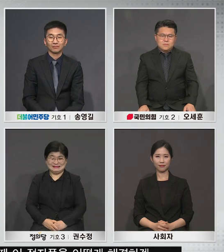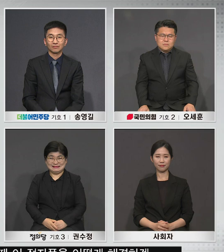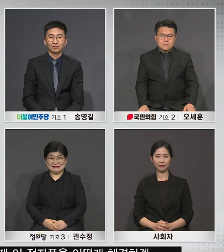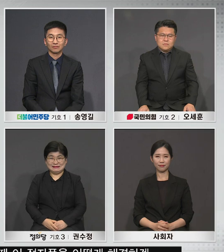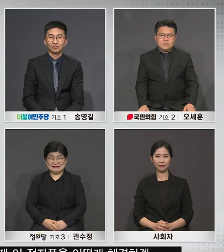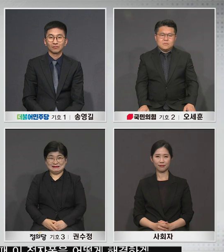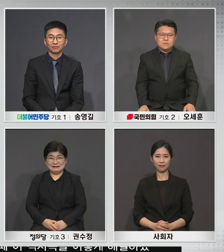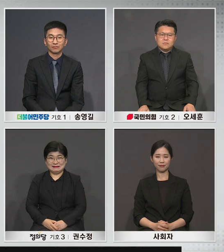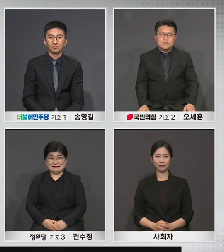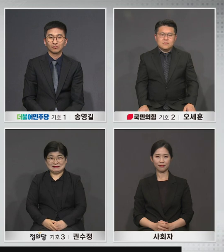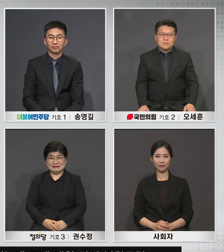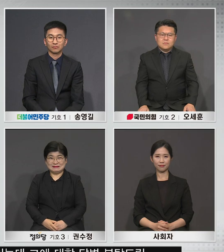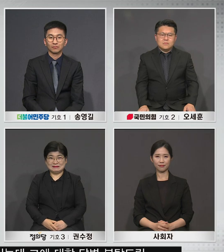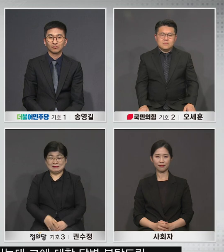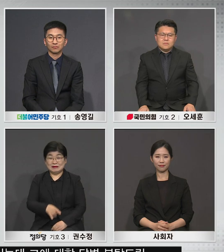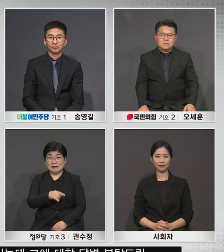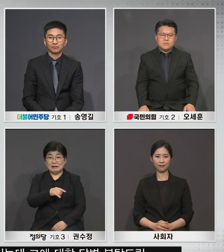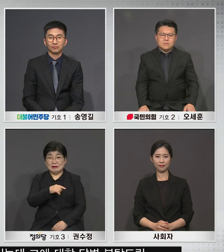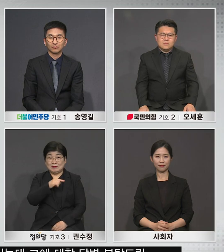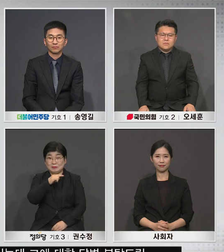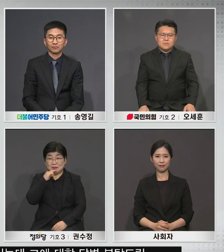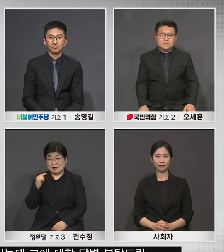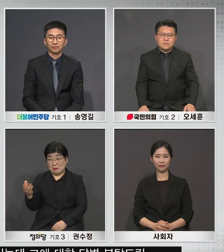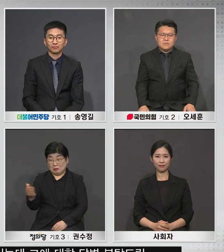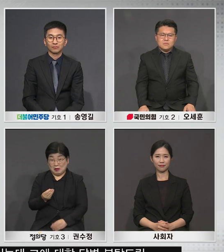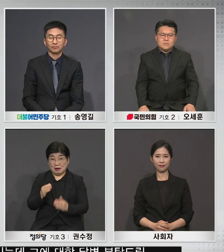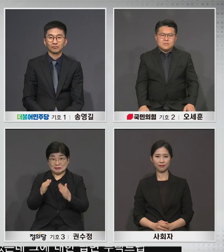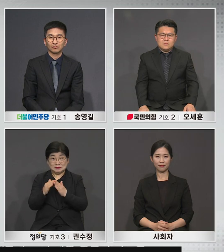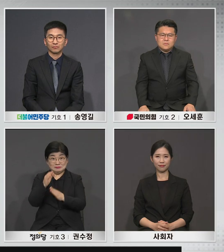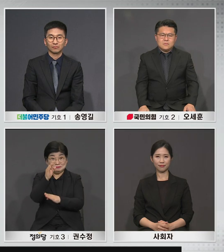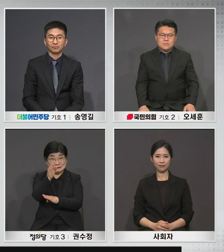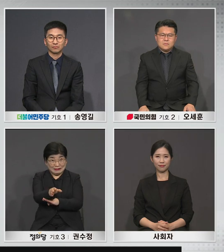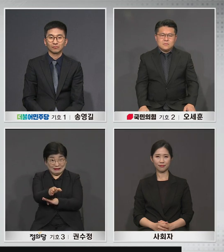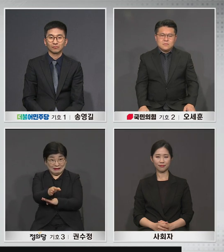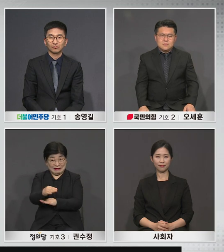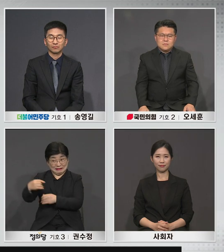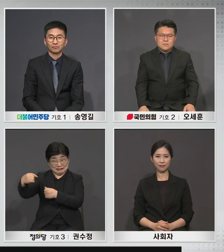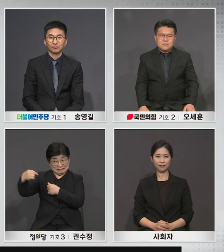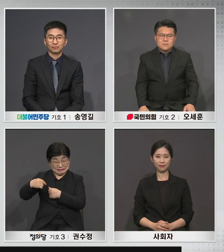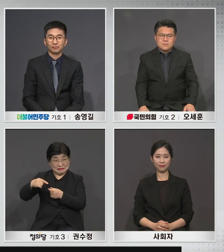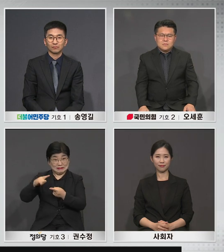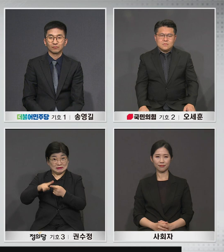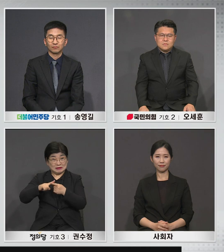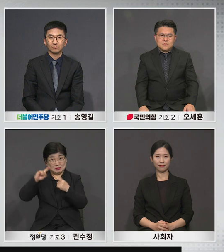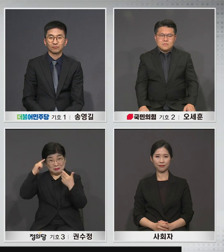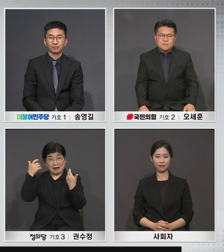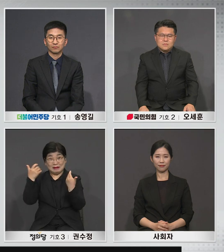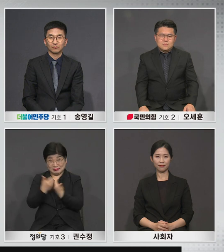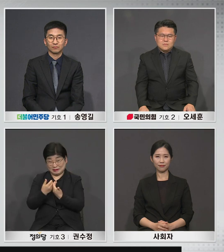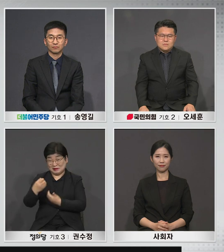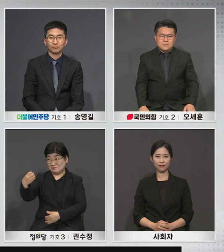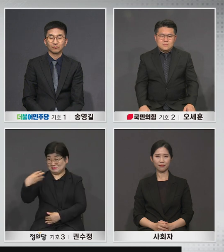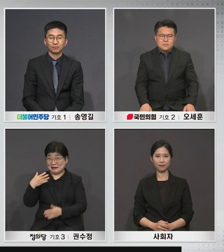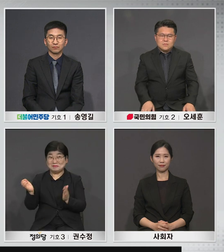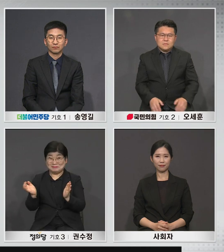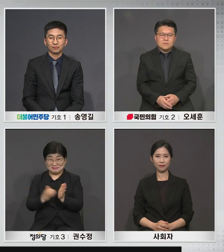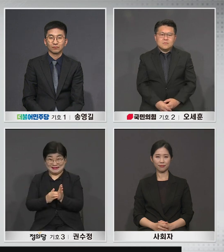빚을 내서 집을 사게 하는 거에 대해서 반대 의견을 제출해 주셨는데요.